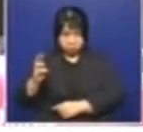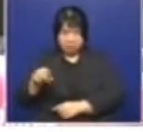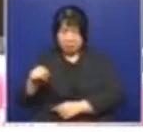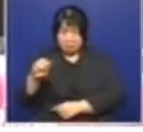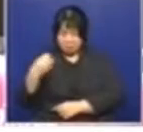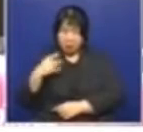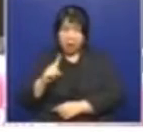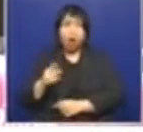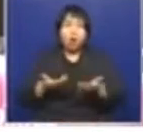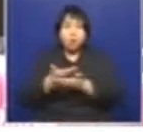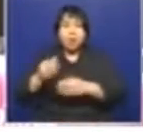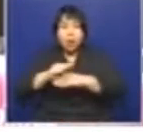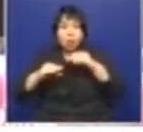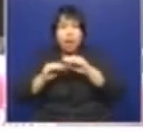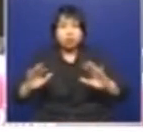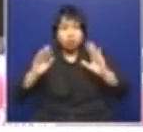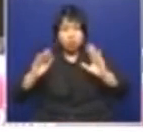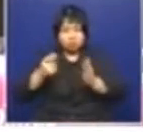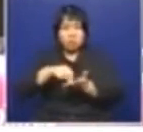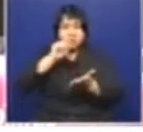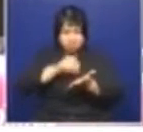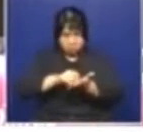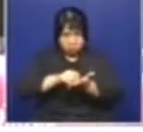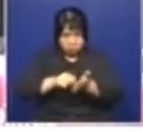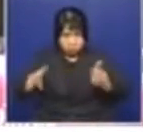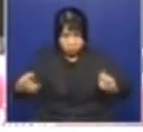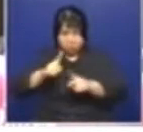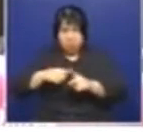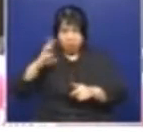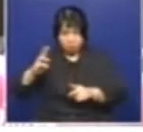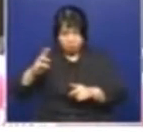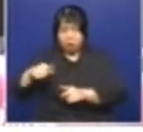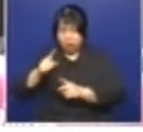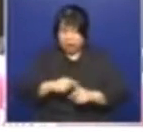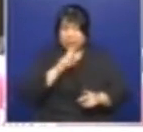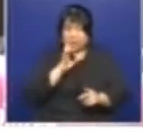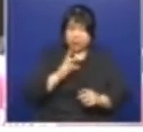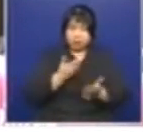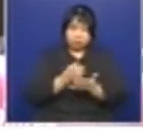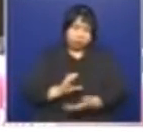ว่าพิจารณาโครงการจบเซ็นสัญญาไปในมิถุนากรกฎาเ